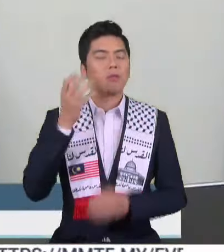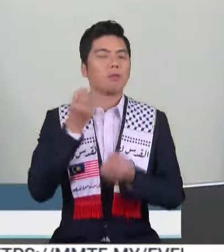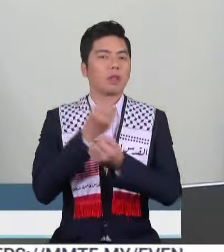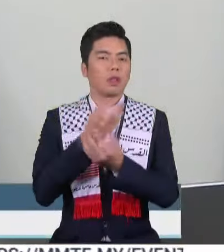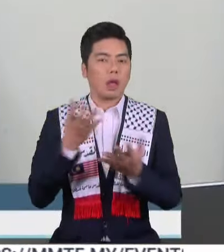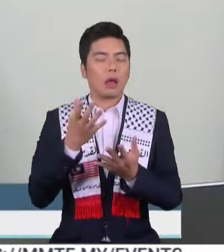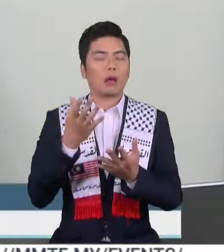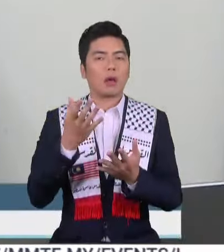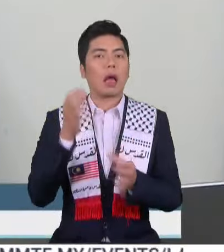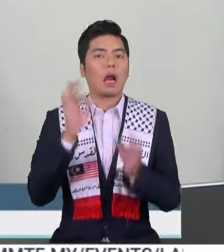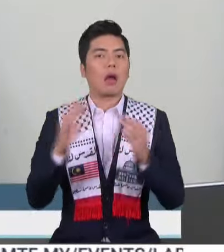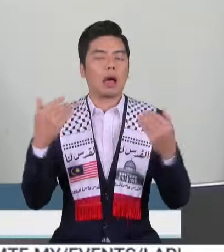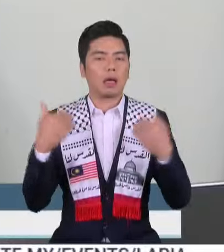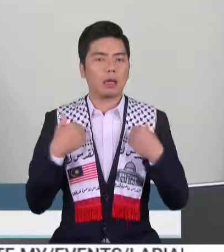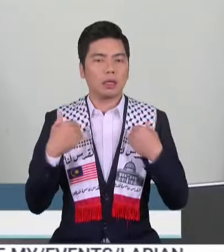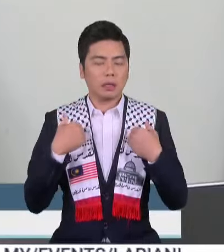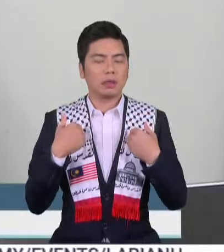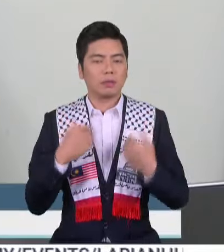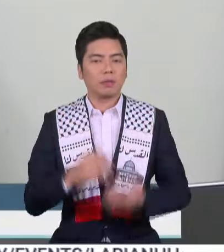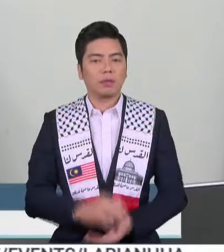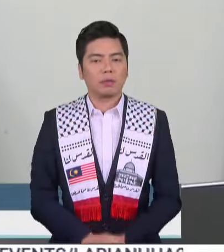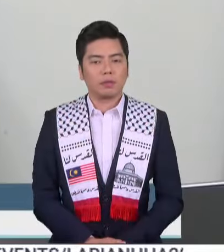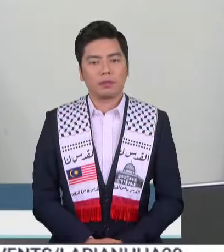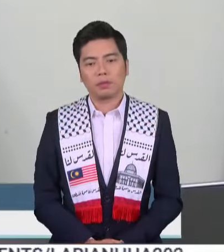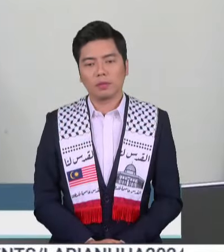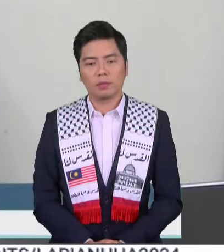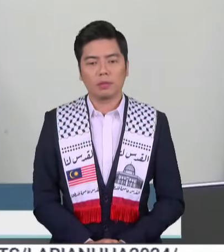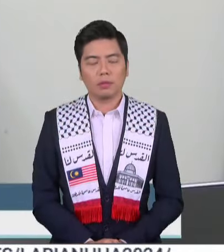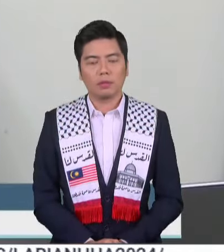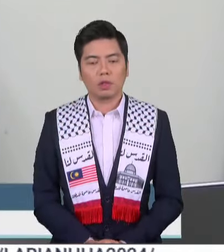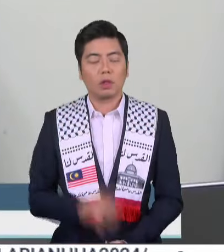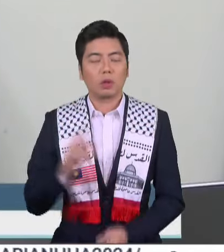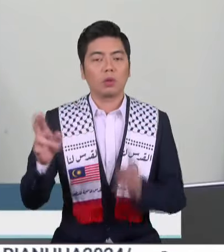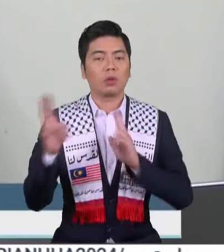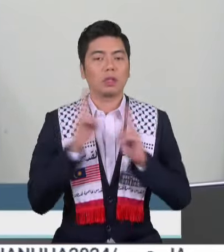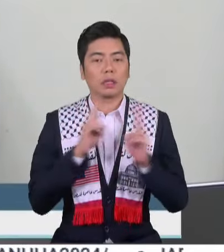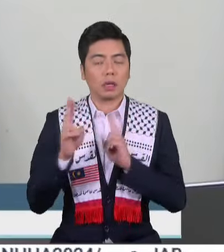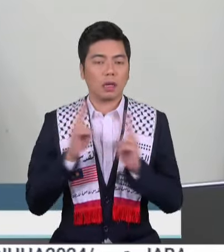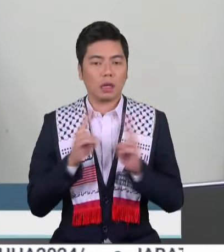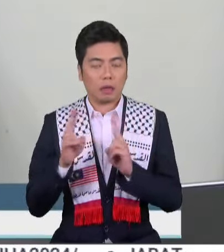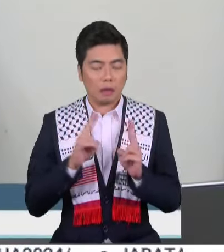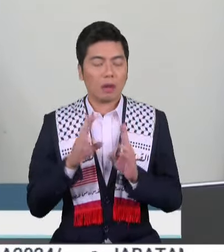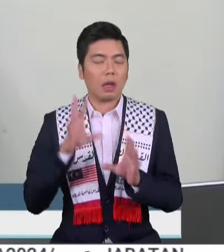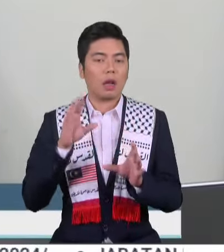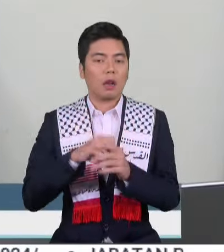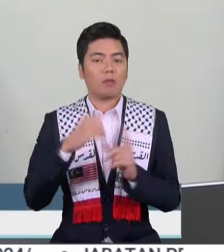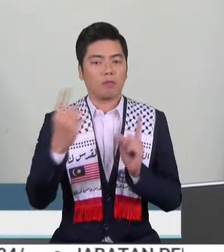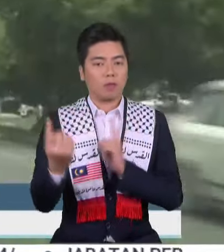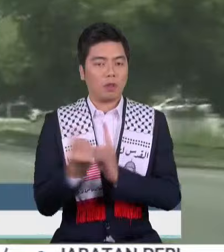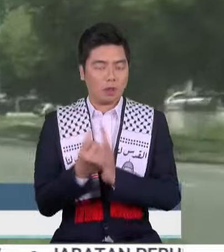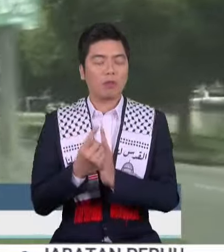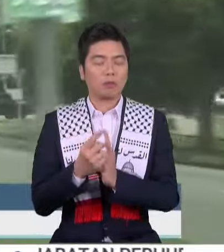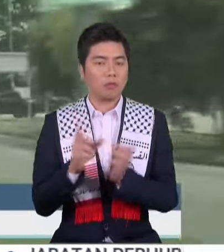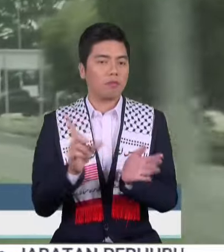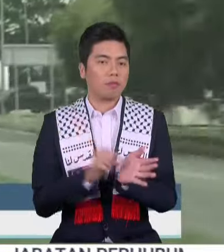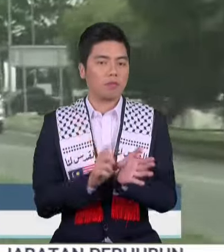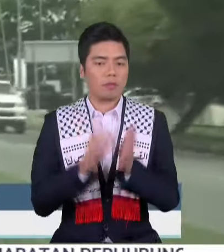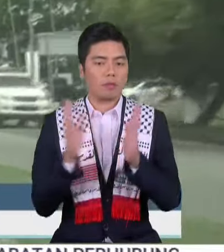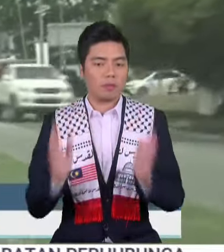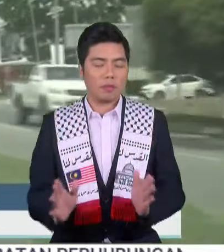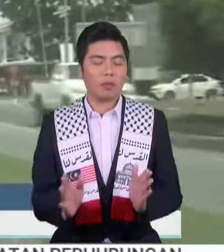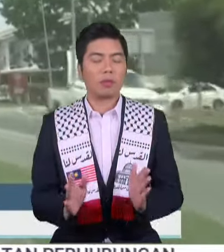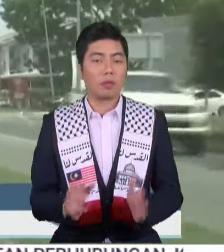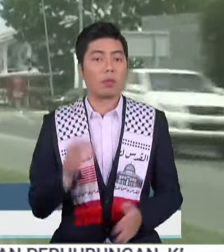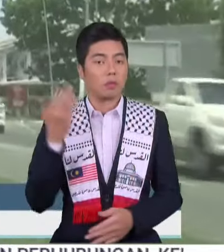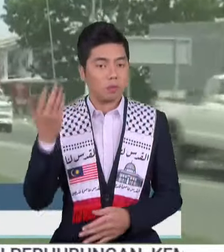juga. Tapi setakat semalam belum ada apa-apa yang dilaporkan. Beliau berkata demikian semasa ditemui di Tawau. Beliau menasihatkan